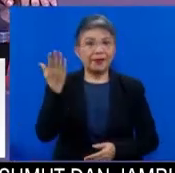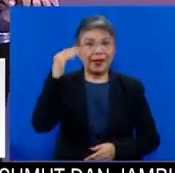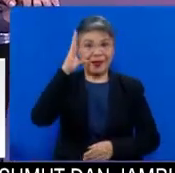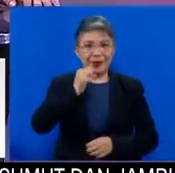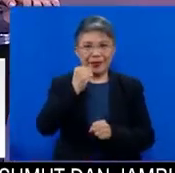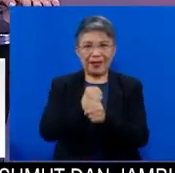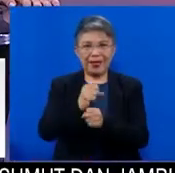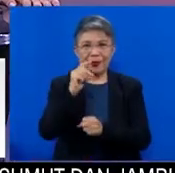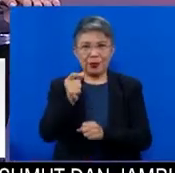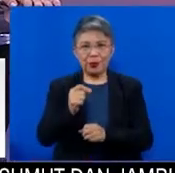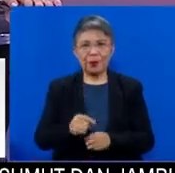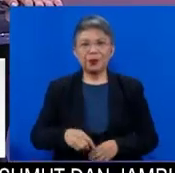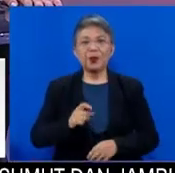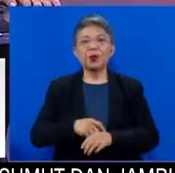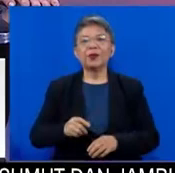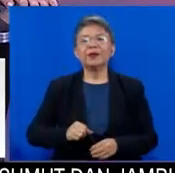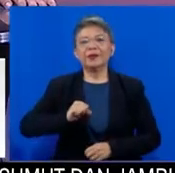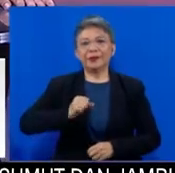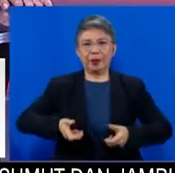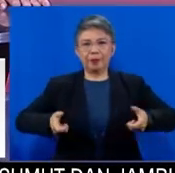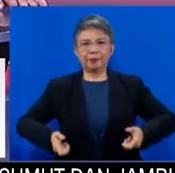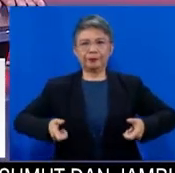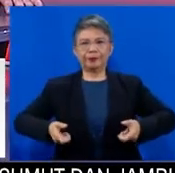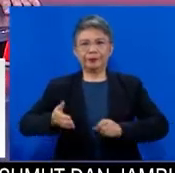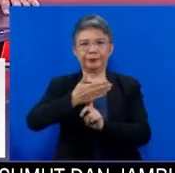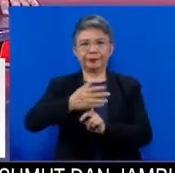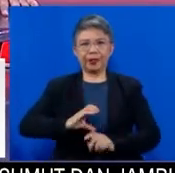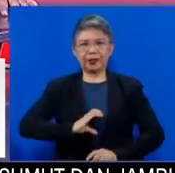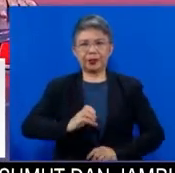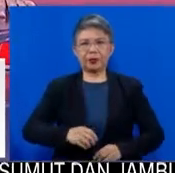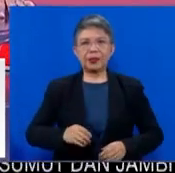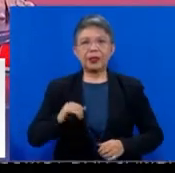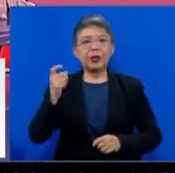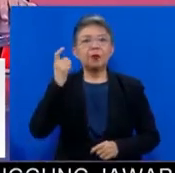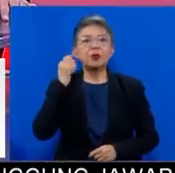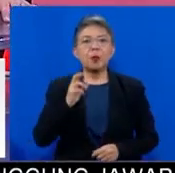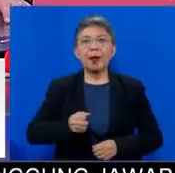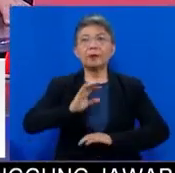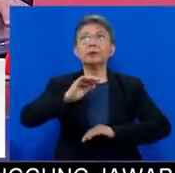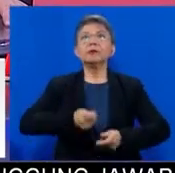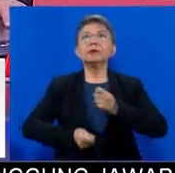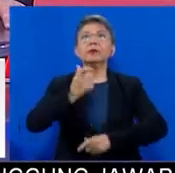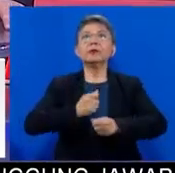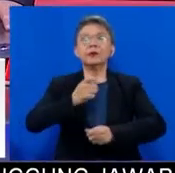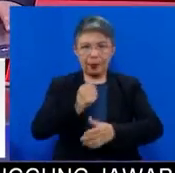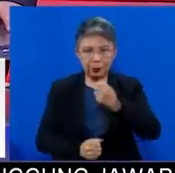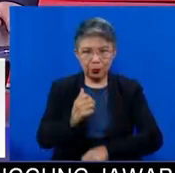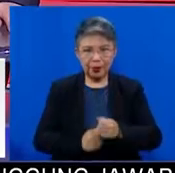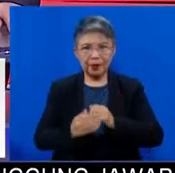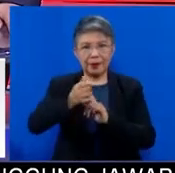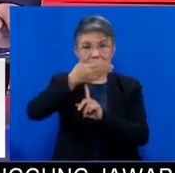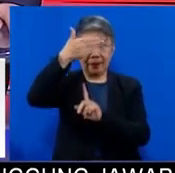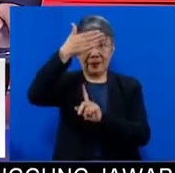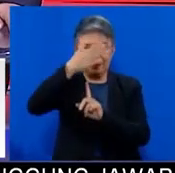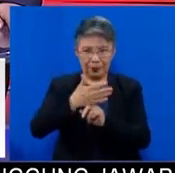detik-detik proklamasi ke-77 Republik Indonesia. Capaska melakukan simulasi pengibaran dan penurunan bendera di lapangan Istana